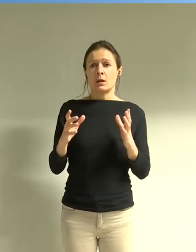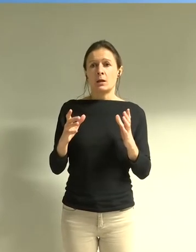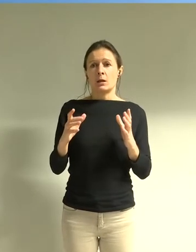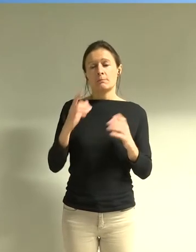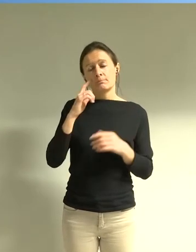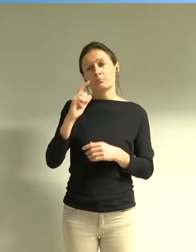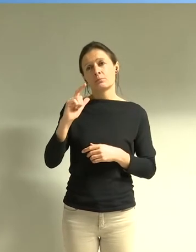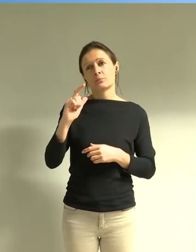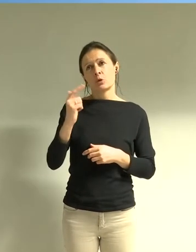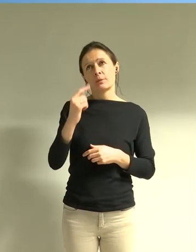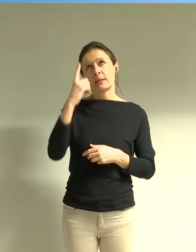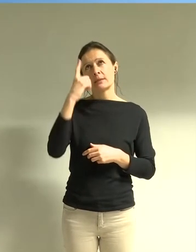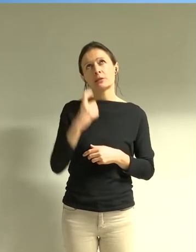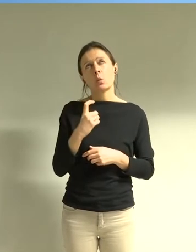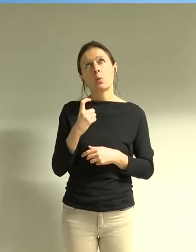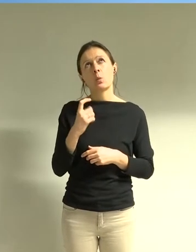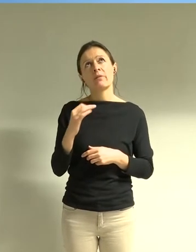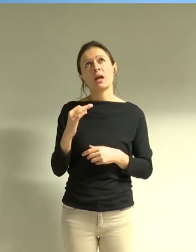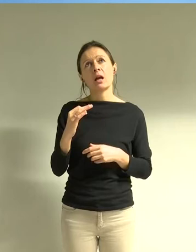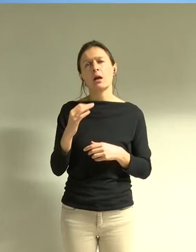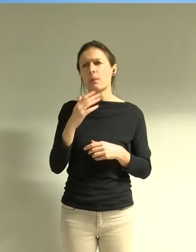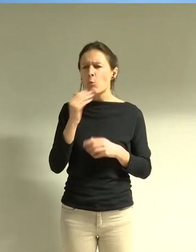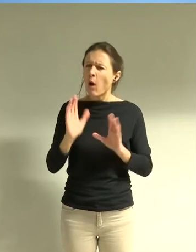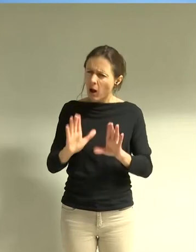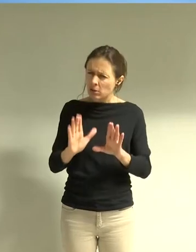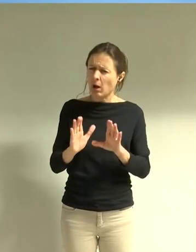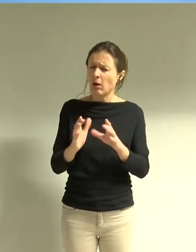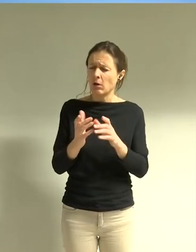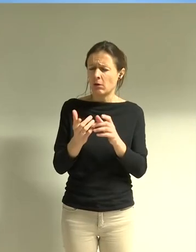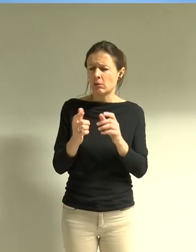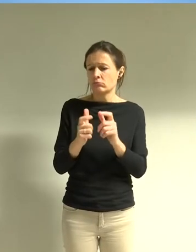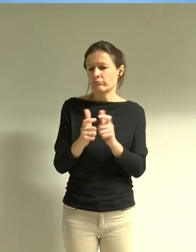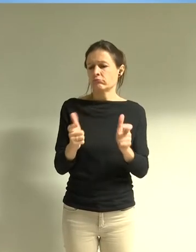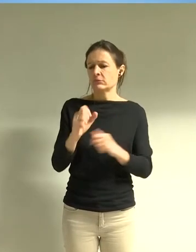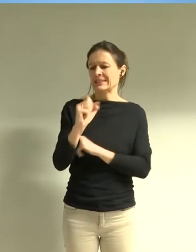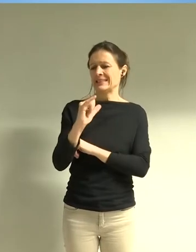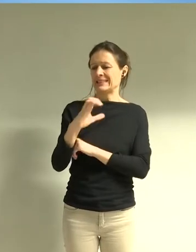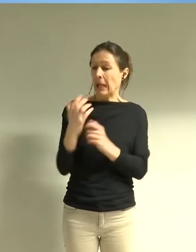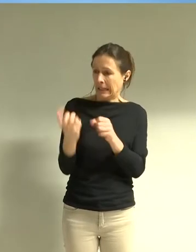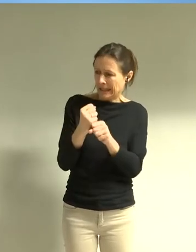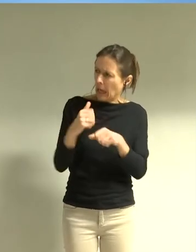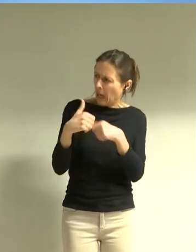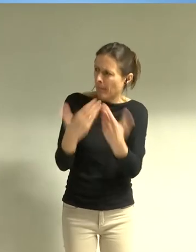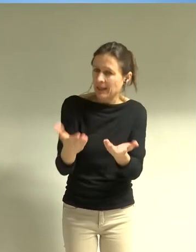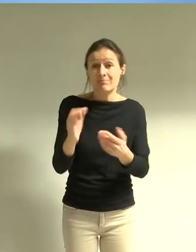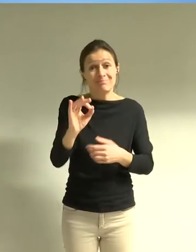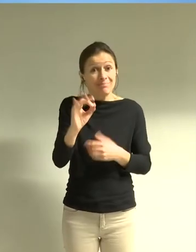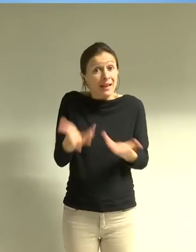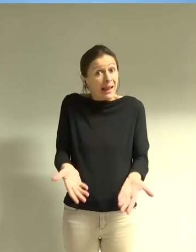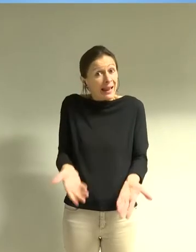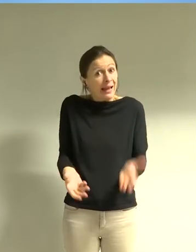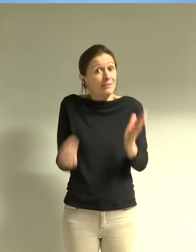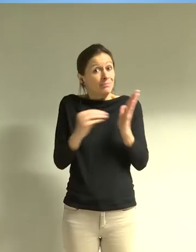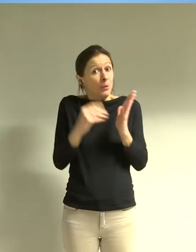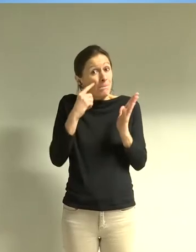la deuxième question sur le fait d'attendre que la sic soit créé alors le principe de la délibération d'aujourd'hui c'est justement de permettre la création d'une scic je vous ai